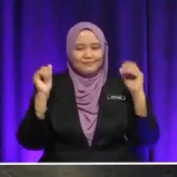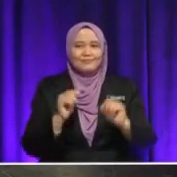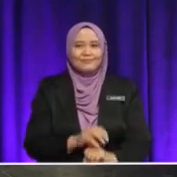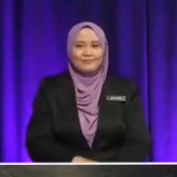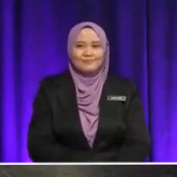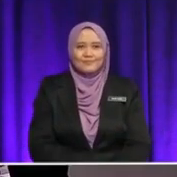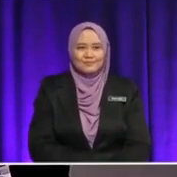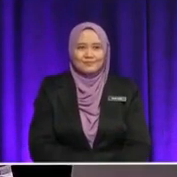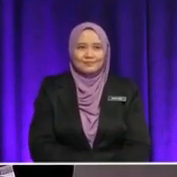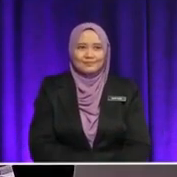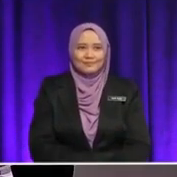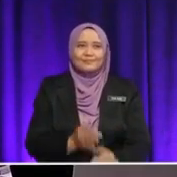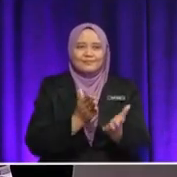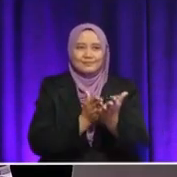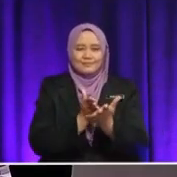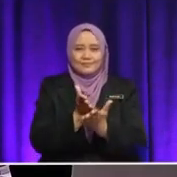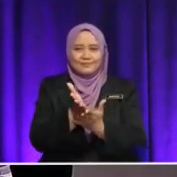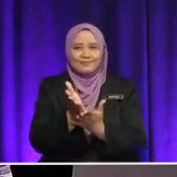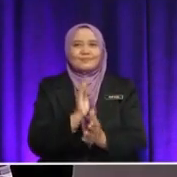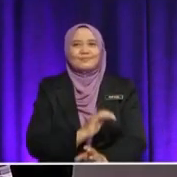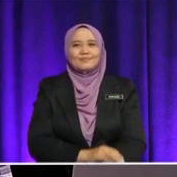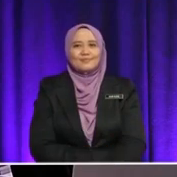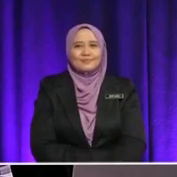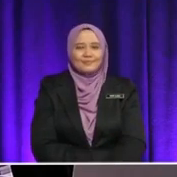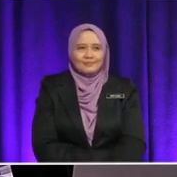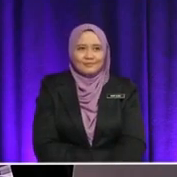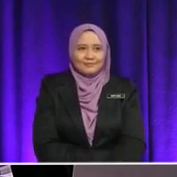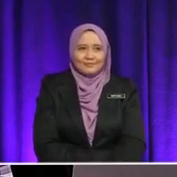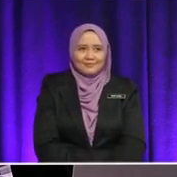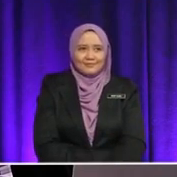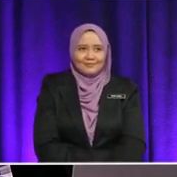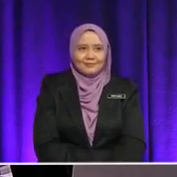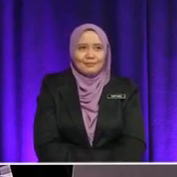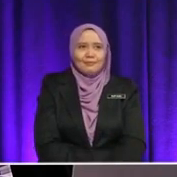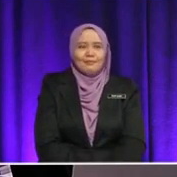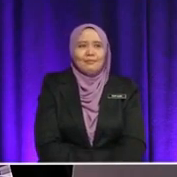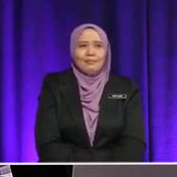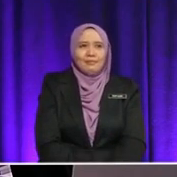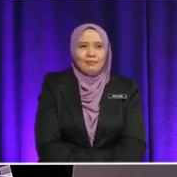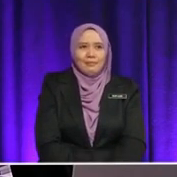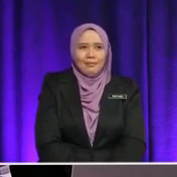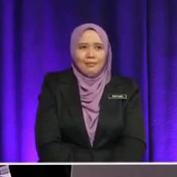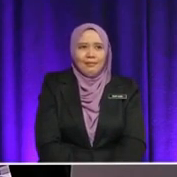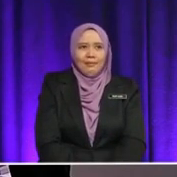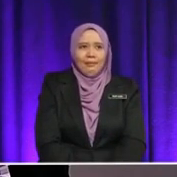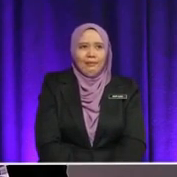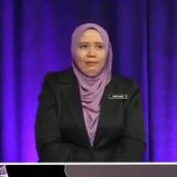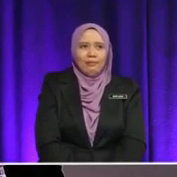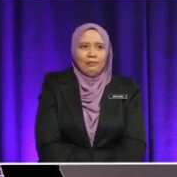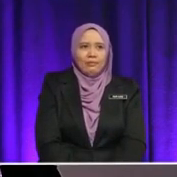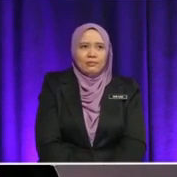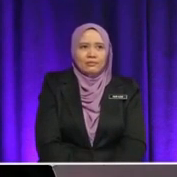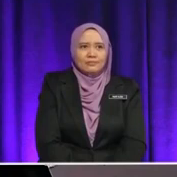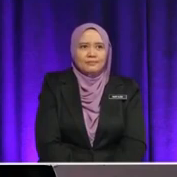terlihat sudah seterusnya baik lagi Ok guys e-cash oleh contoh aku dia kita teguh ah